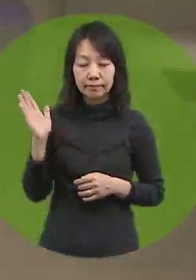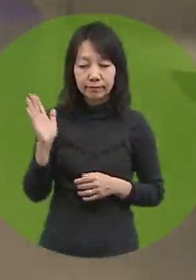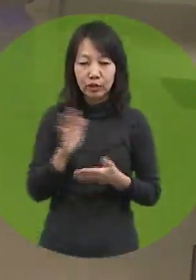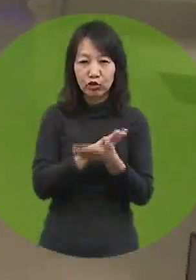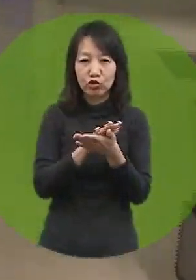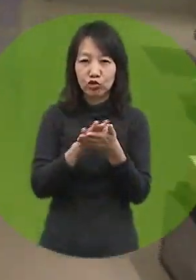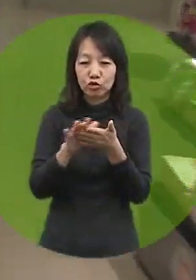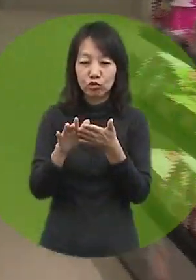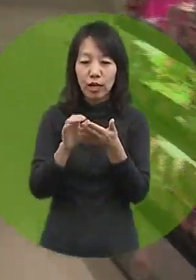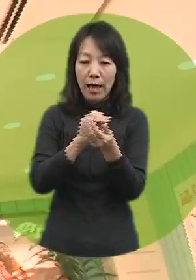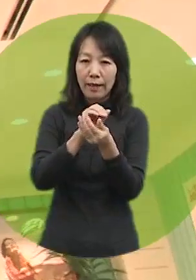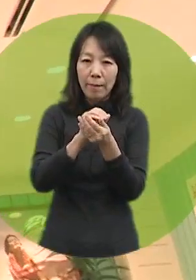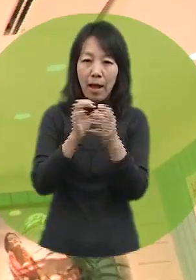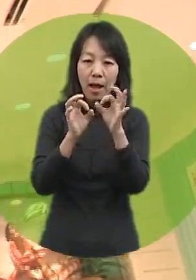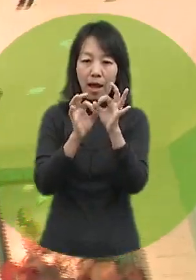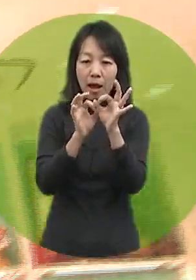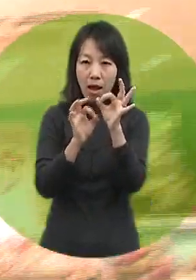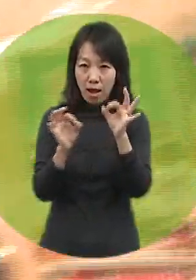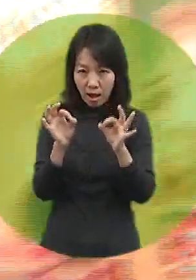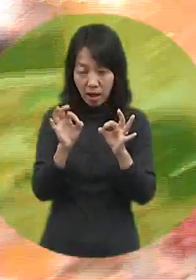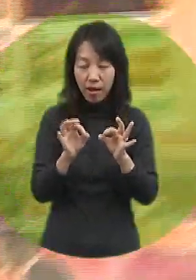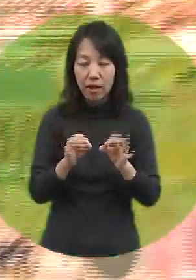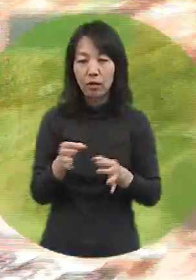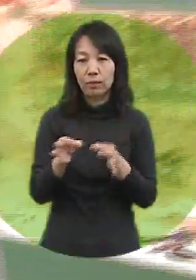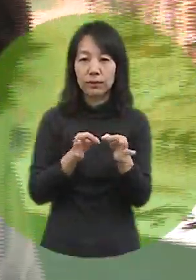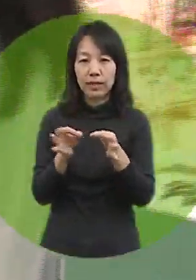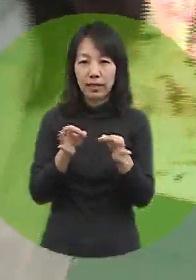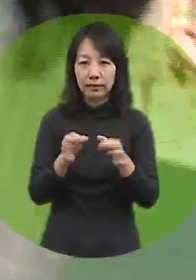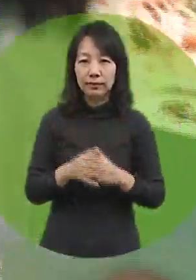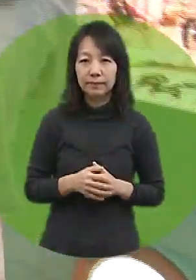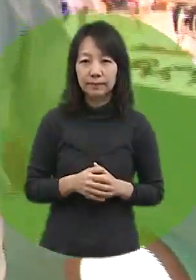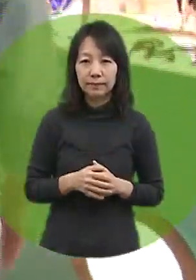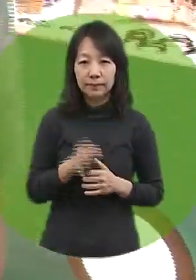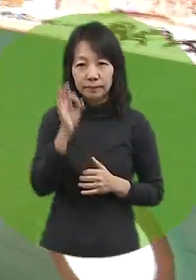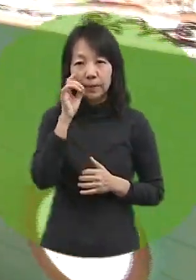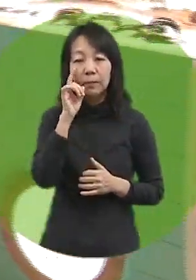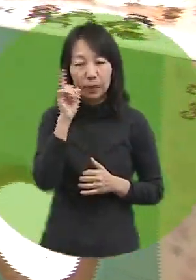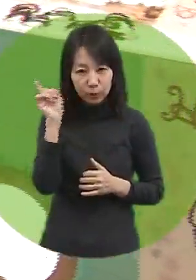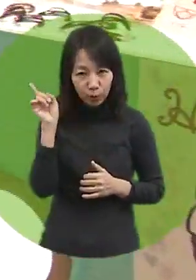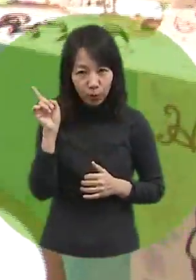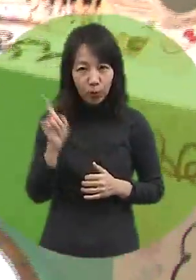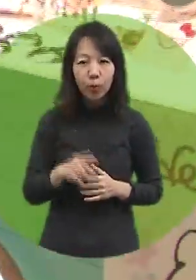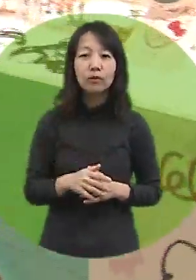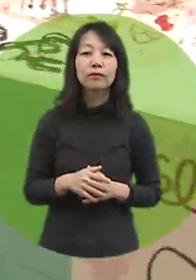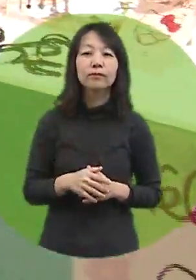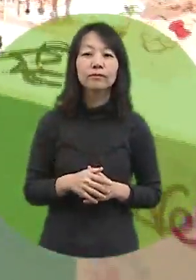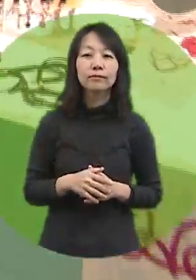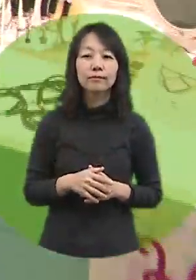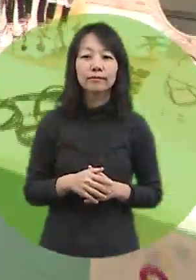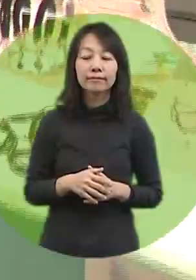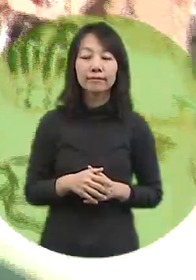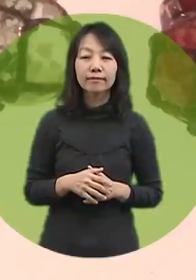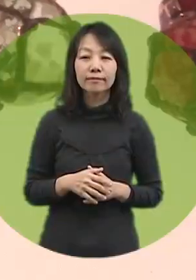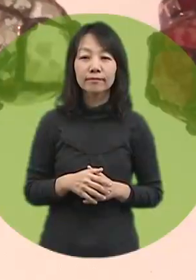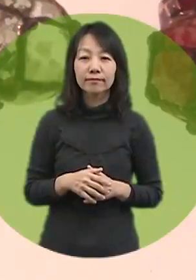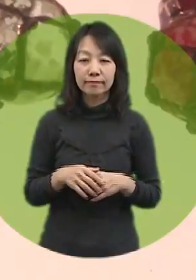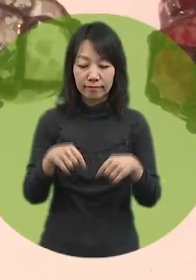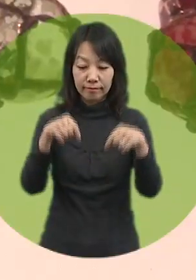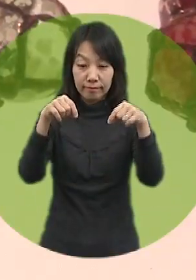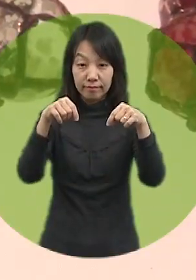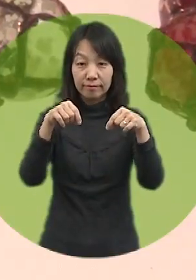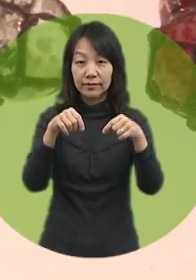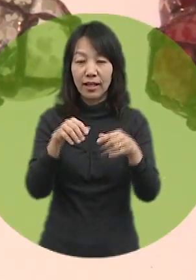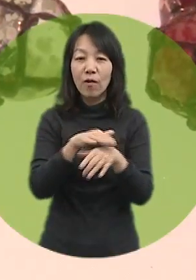マさん。 あ、チュラタマだ、 かわいい。行きましょう、中見てみましょう、 見ましょうか、ちょっと これこれこれ。 あ、